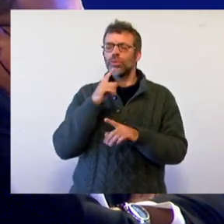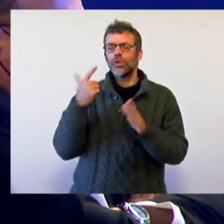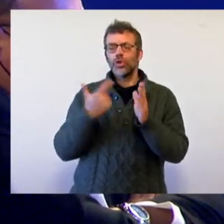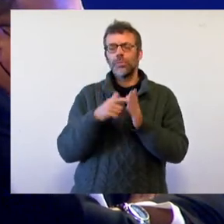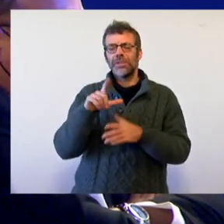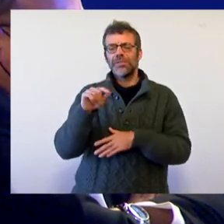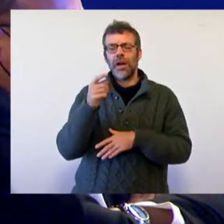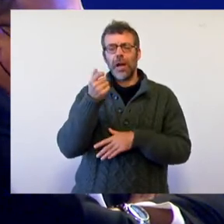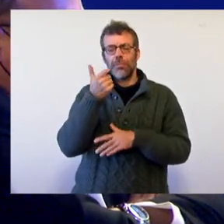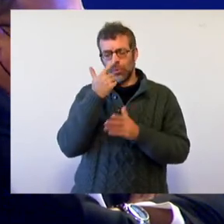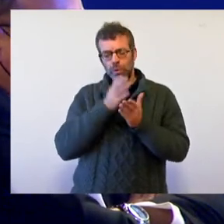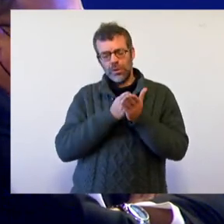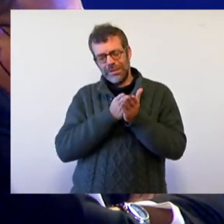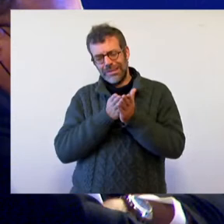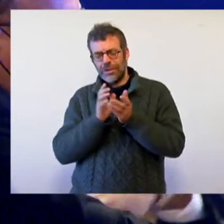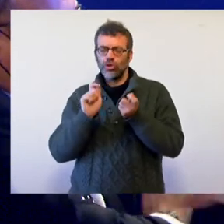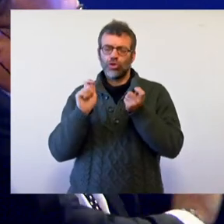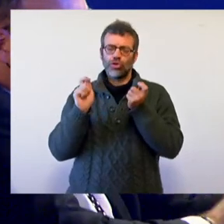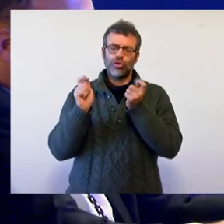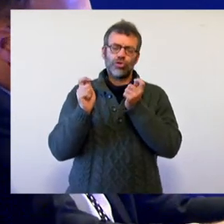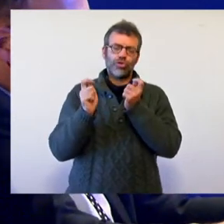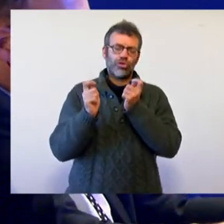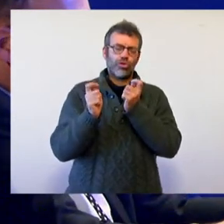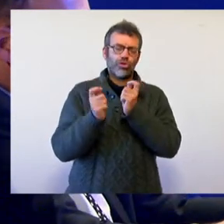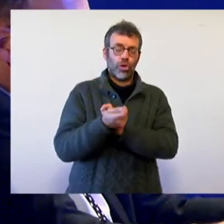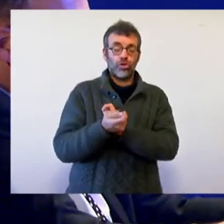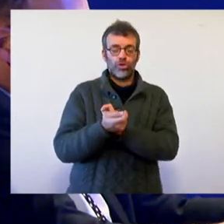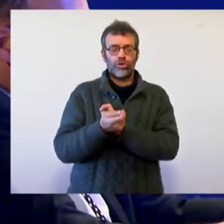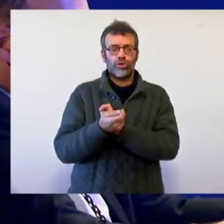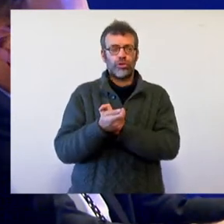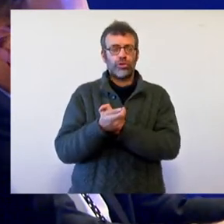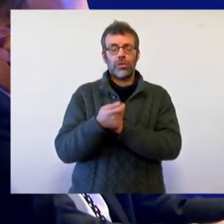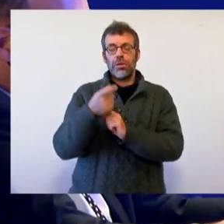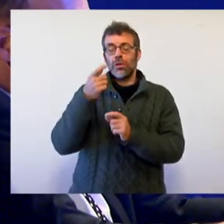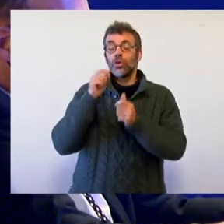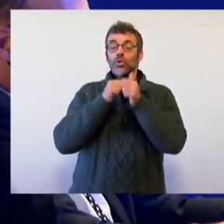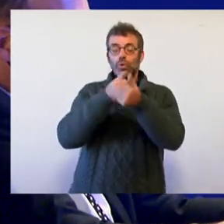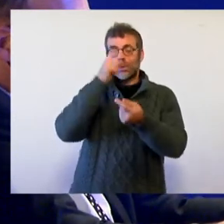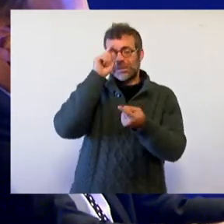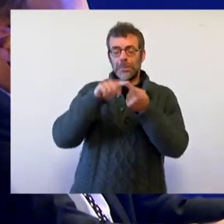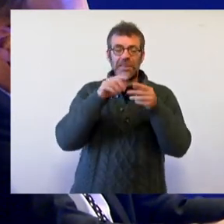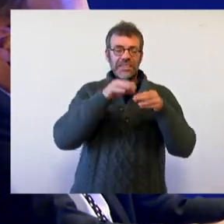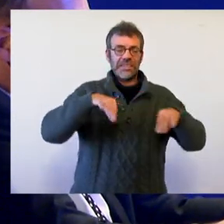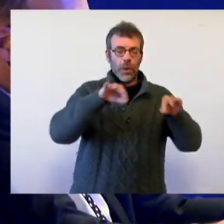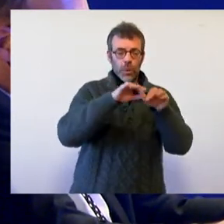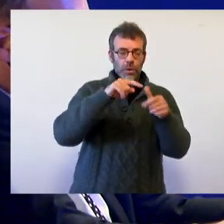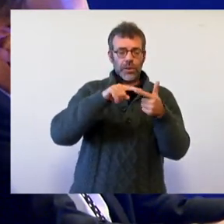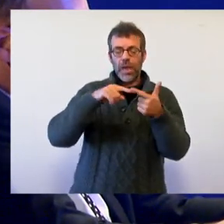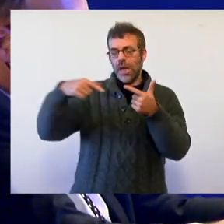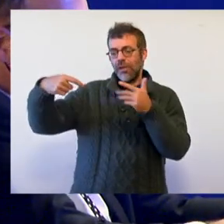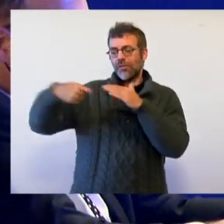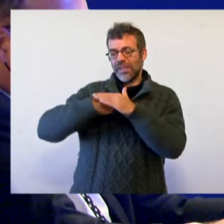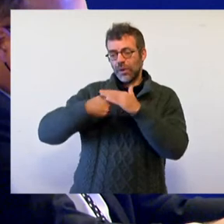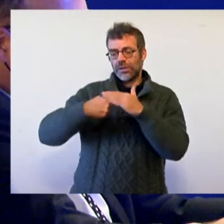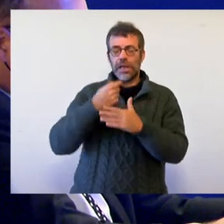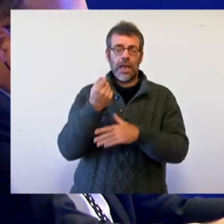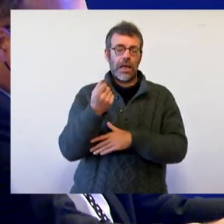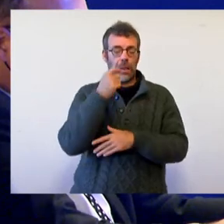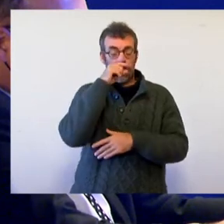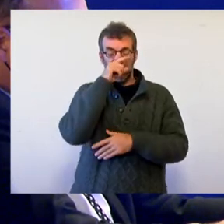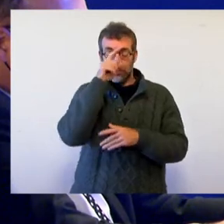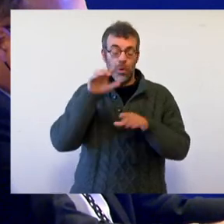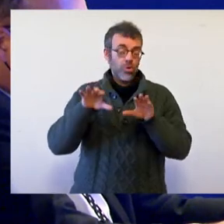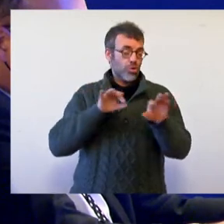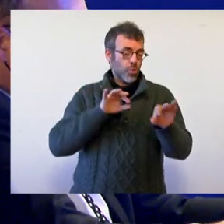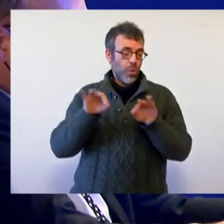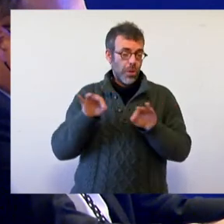un petit peu notre approche sur ce bilan à travers trois approches, une thématique territoriale et financière. Et nous avons fait ce choix afin